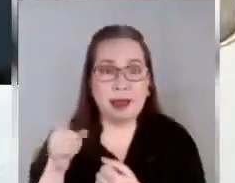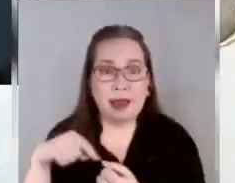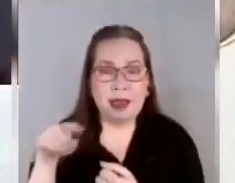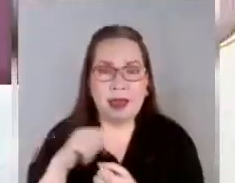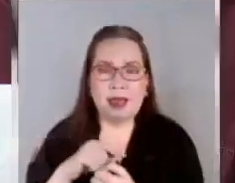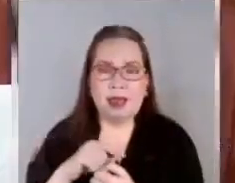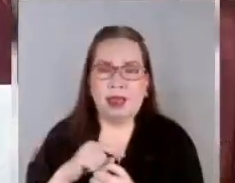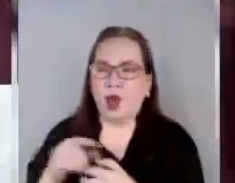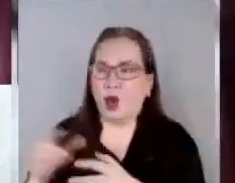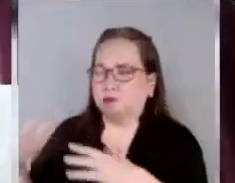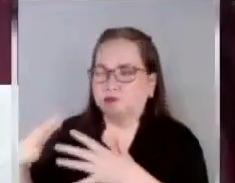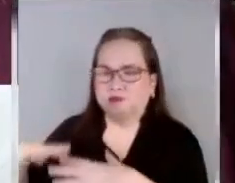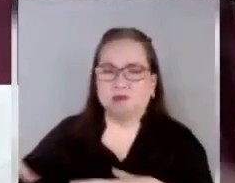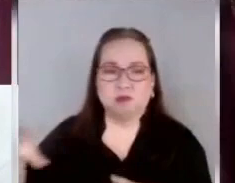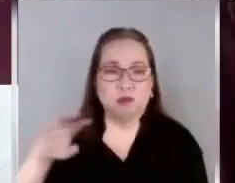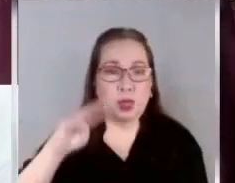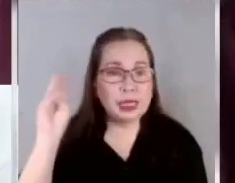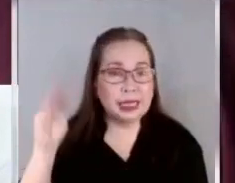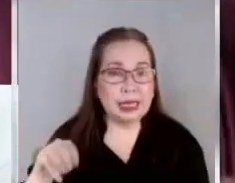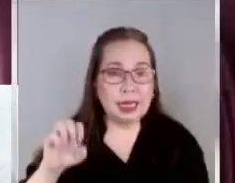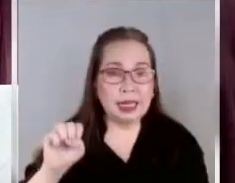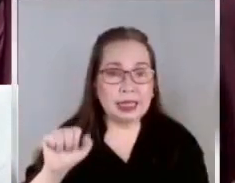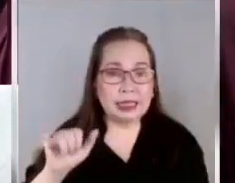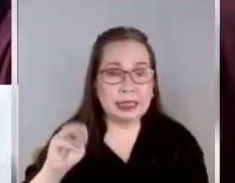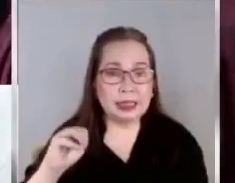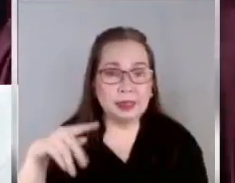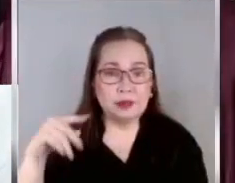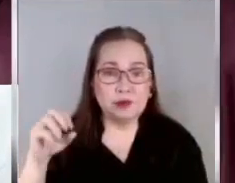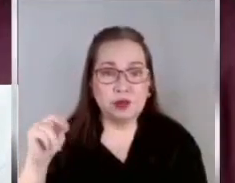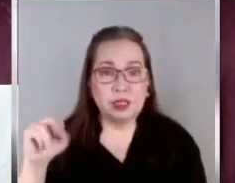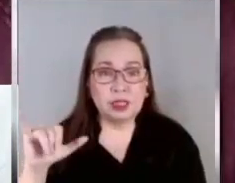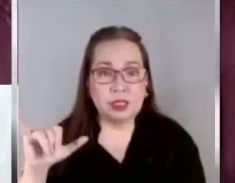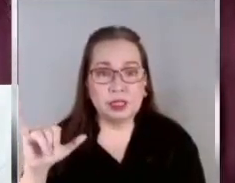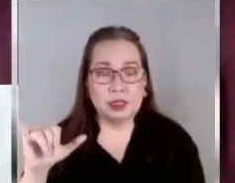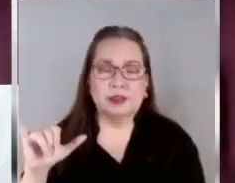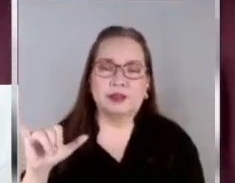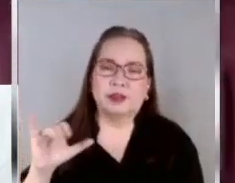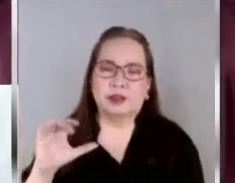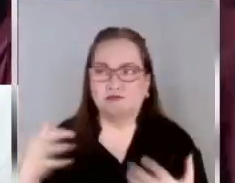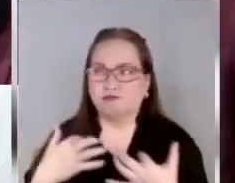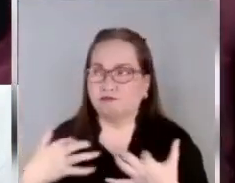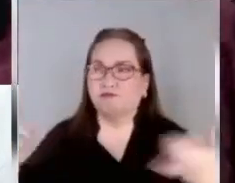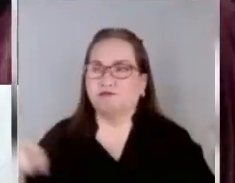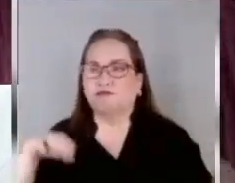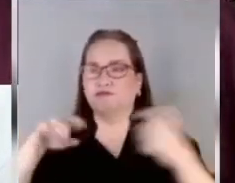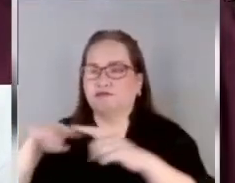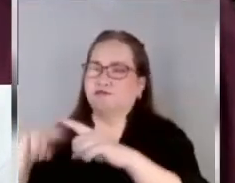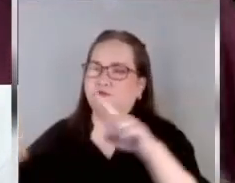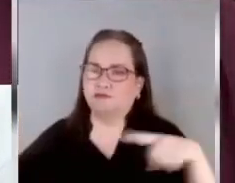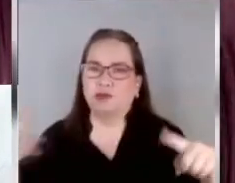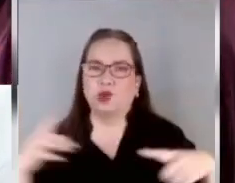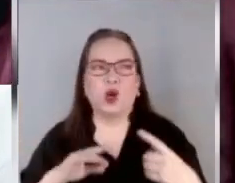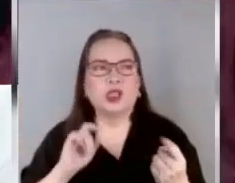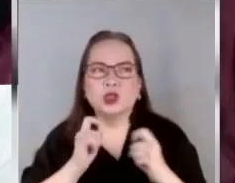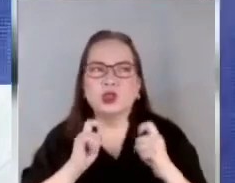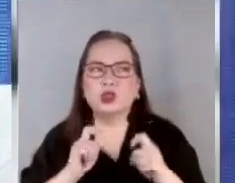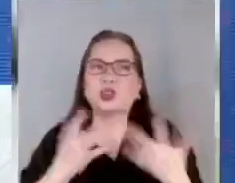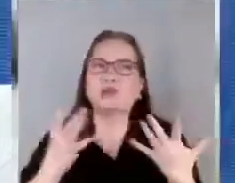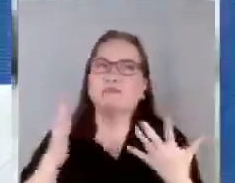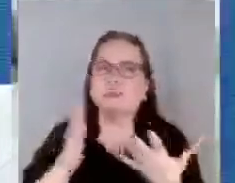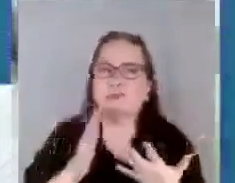Orchestra. Some of the songs nire-rearrange namin para may bagong flavor ng konti, changing some of the endings, some of the